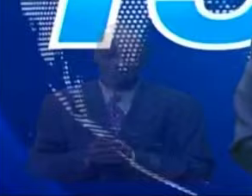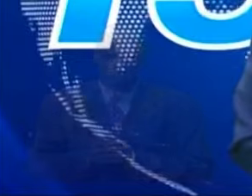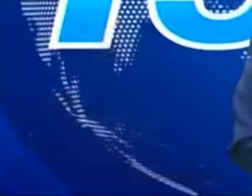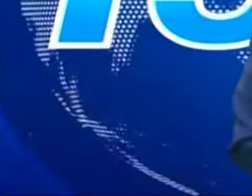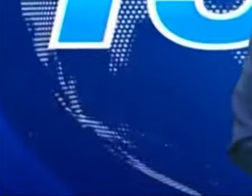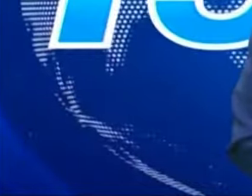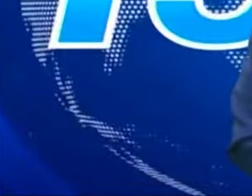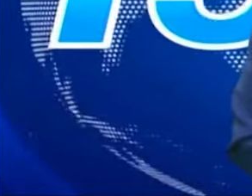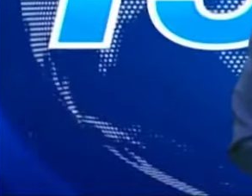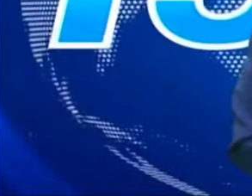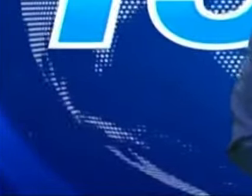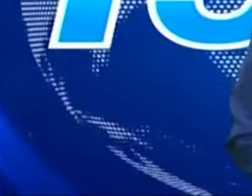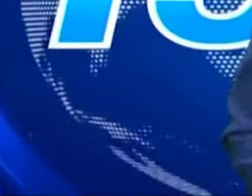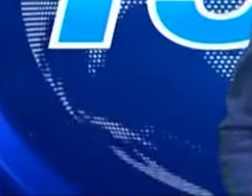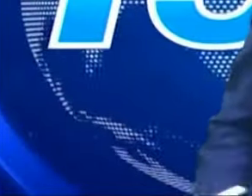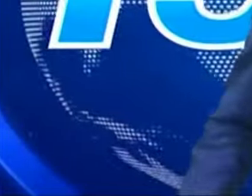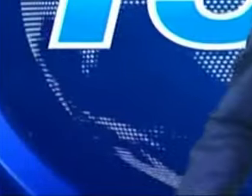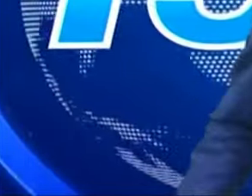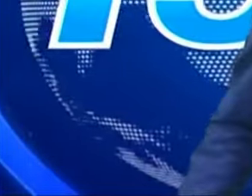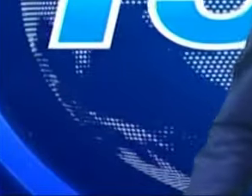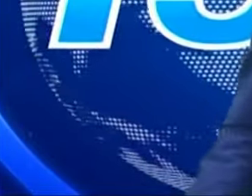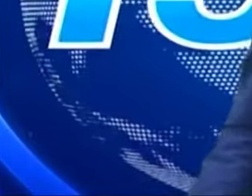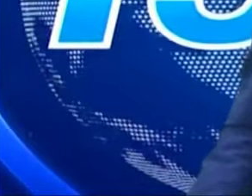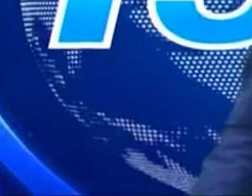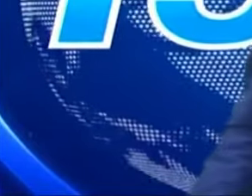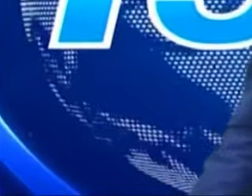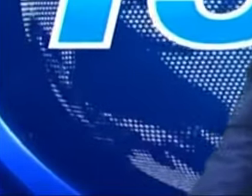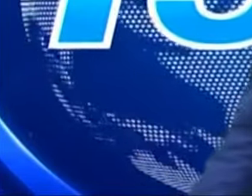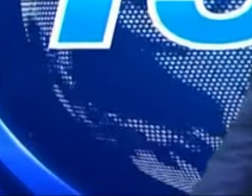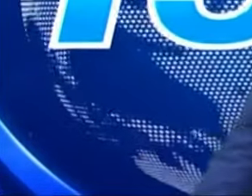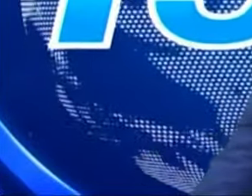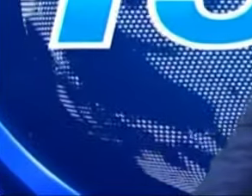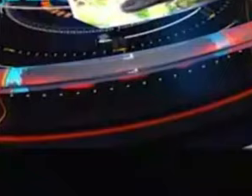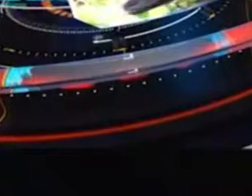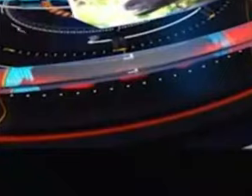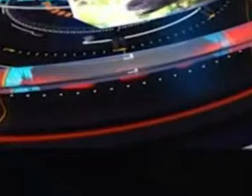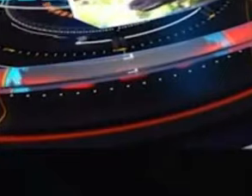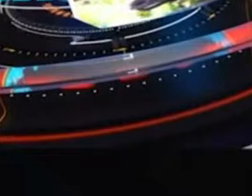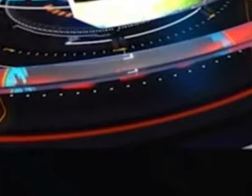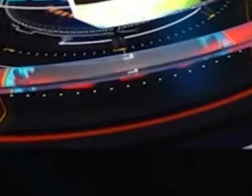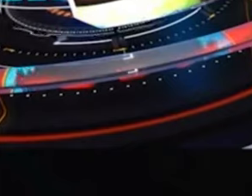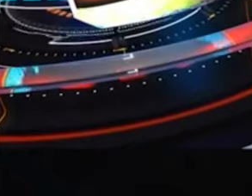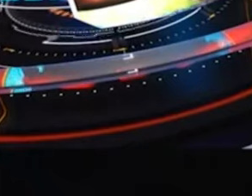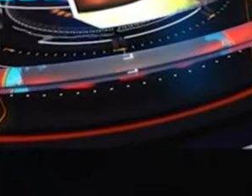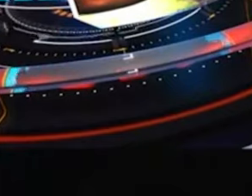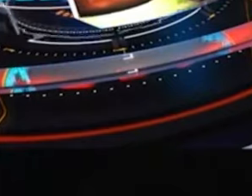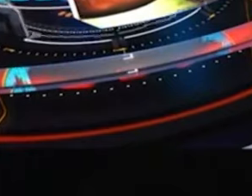moins de 30 minutes, donc à 20h, Françoise Bouilaboaki. Au revoir.